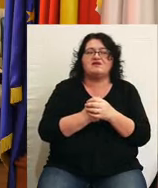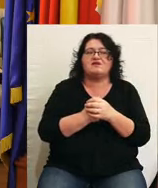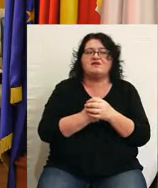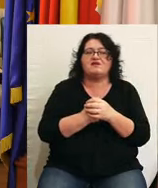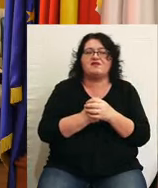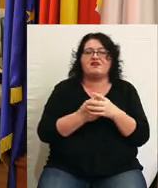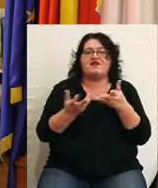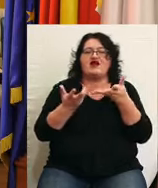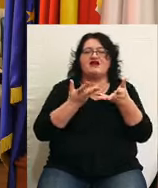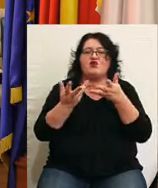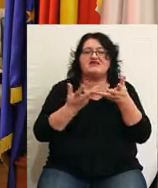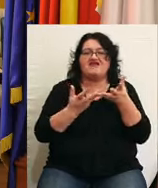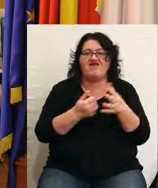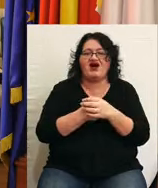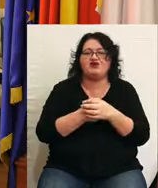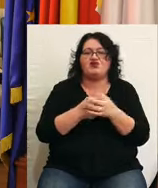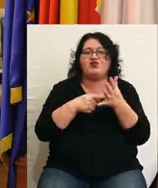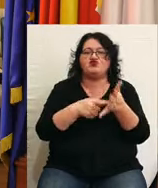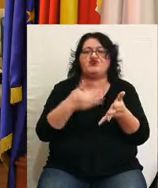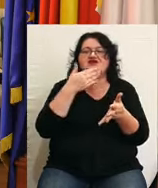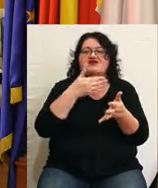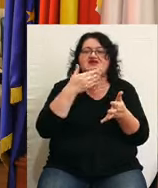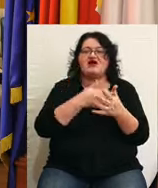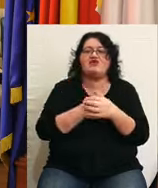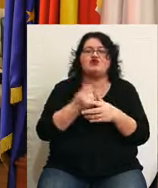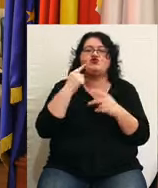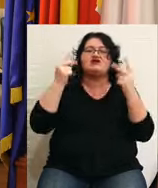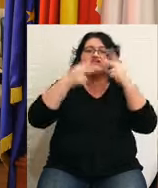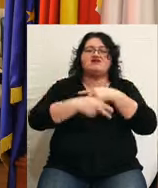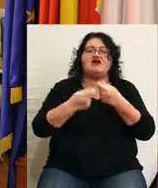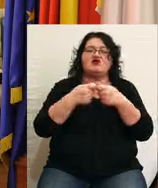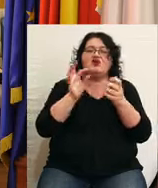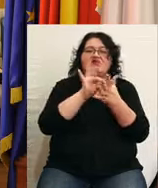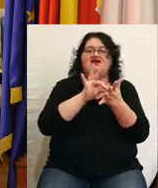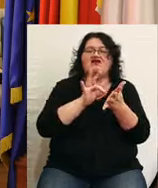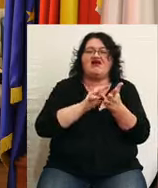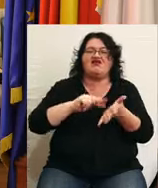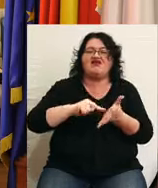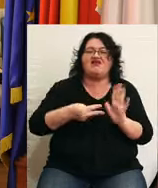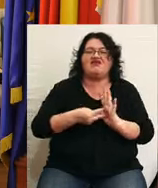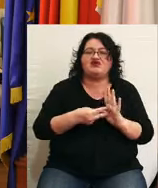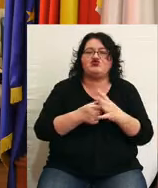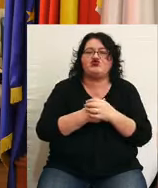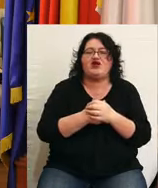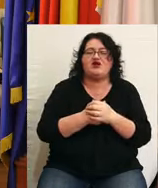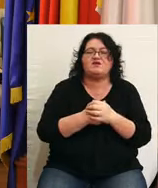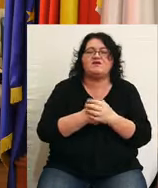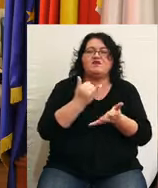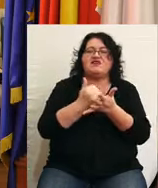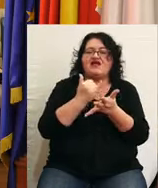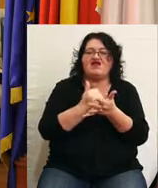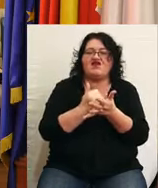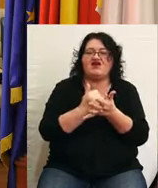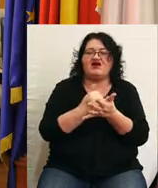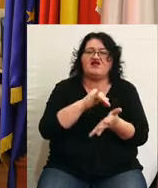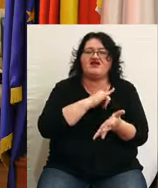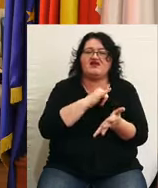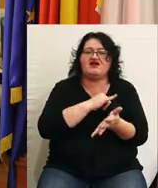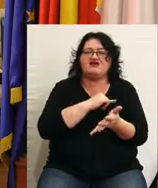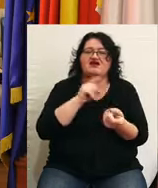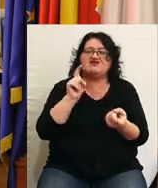care dau sfaturi pe această temă și înțeleg toate detaliile tehnice. Într-adevăr, ar fi interesant